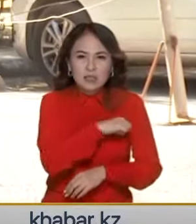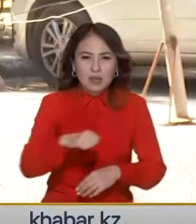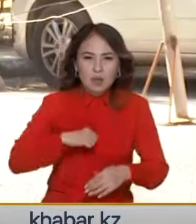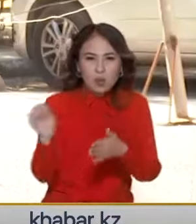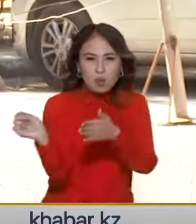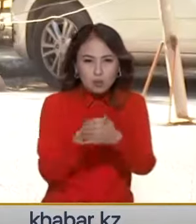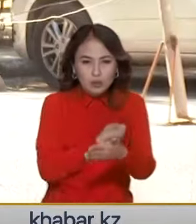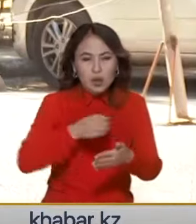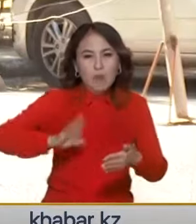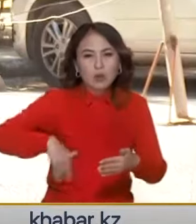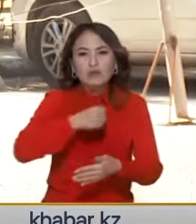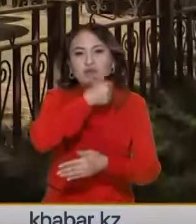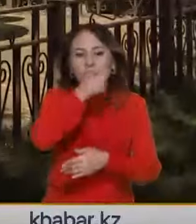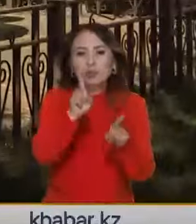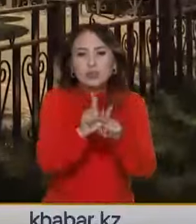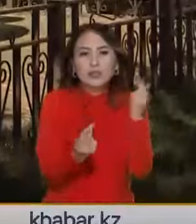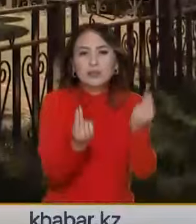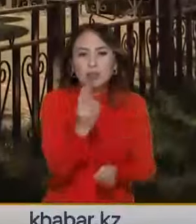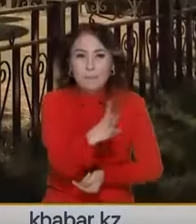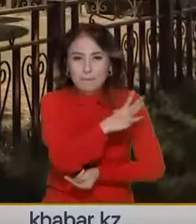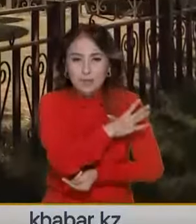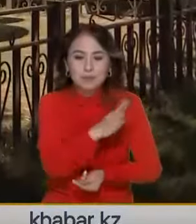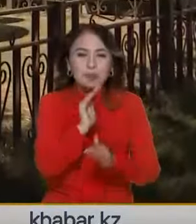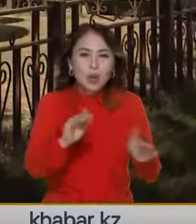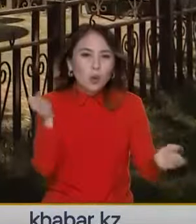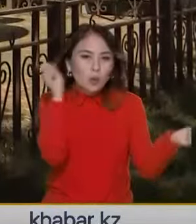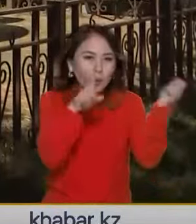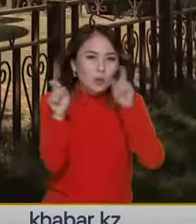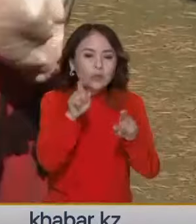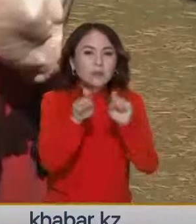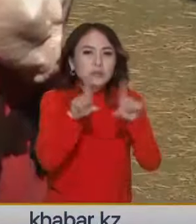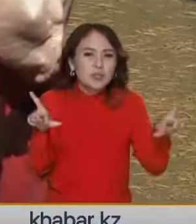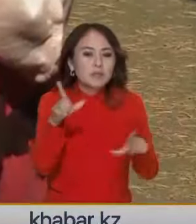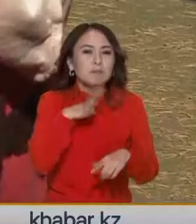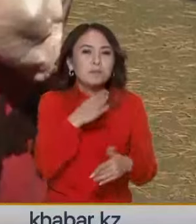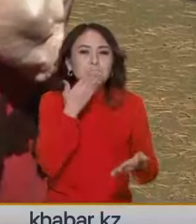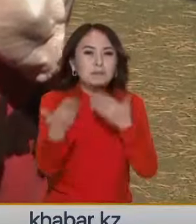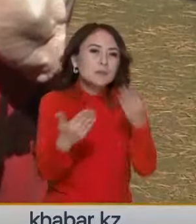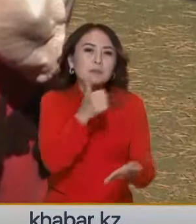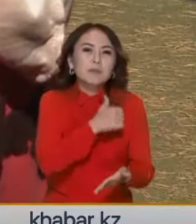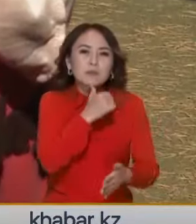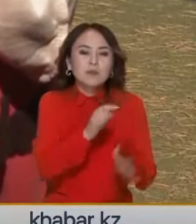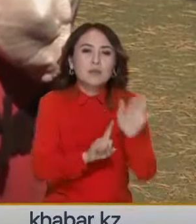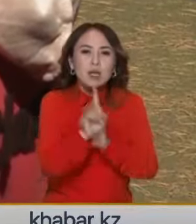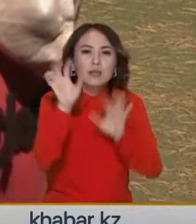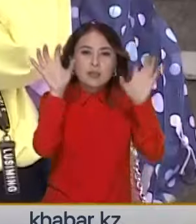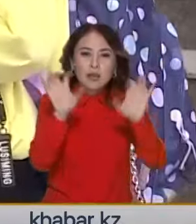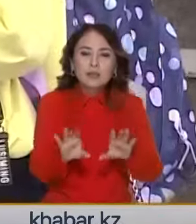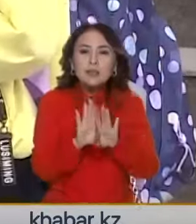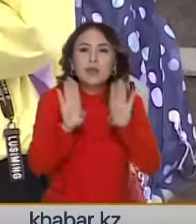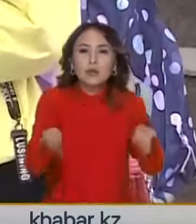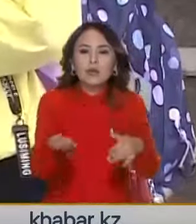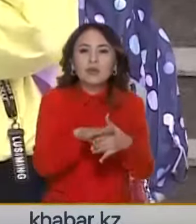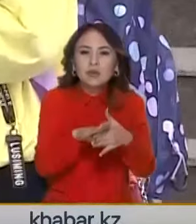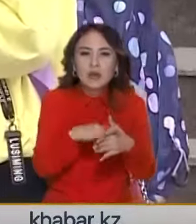тастадым. Бұған дейін үлкені де ойнаған. Балалардың пікірін білу үшін мектеп оқушыларын сөзге тартып көрдік. Заңға сәйкес аты жөндері